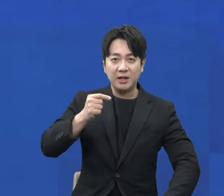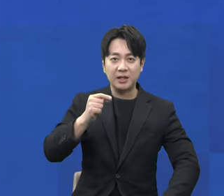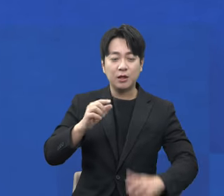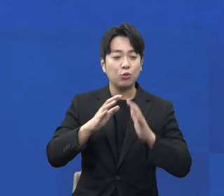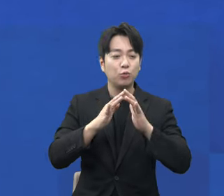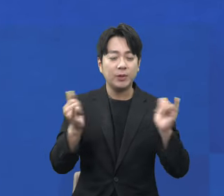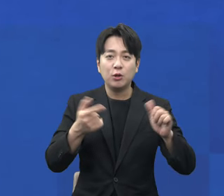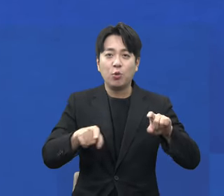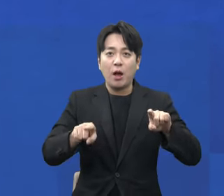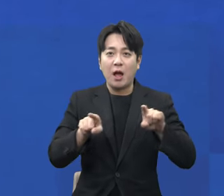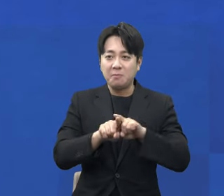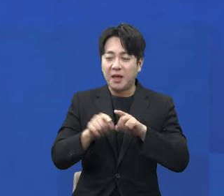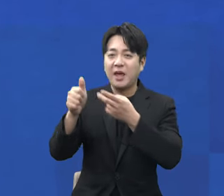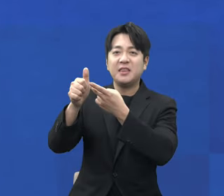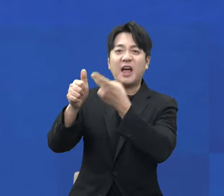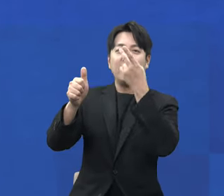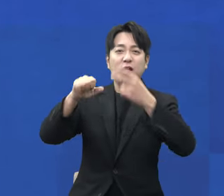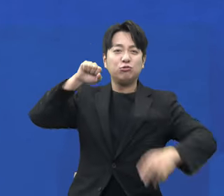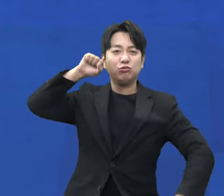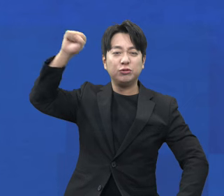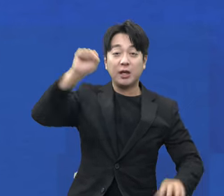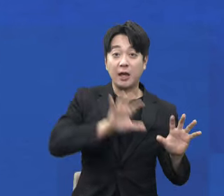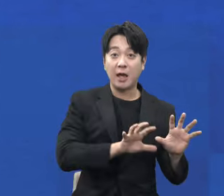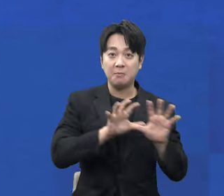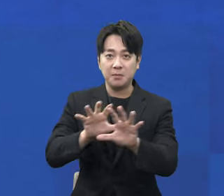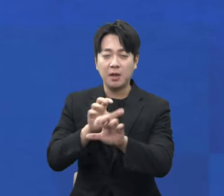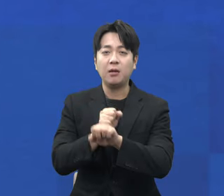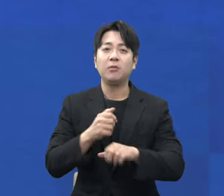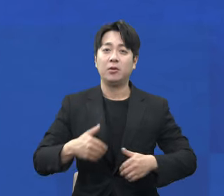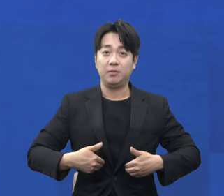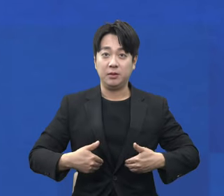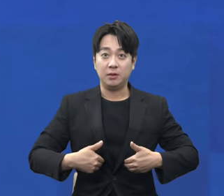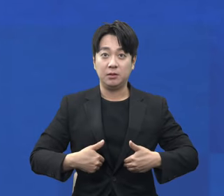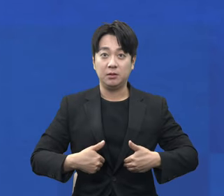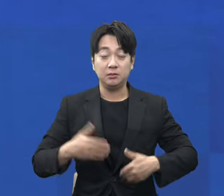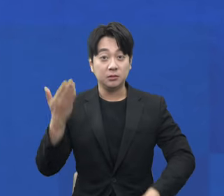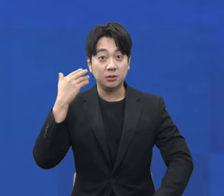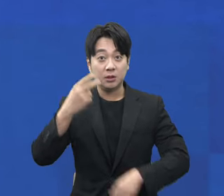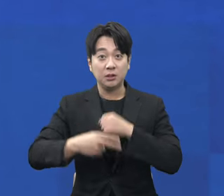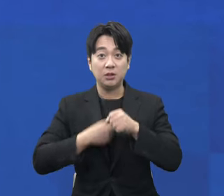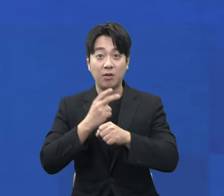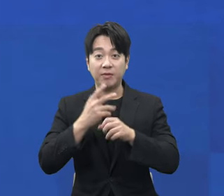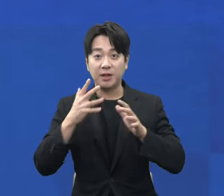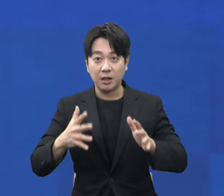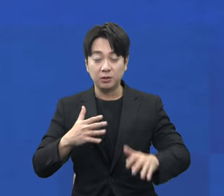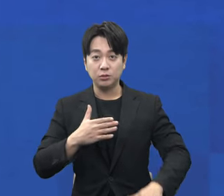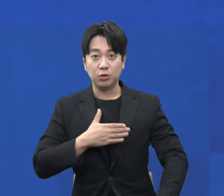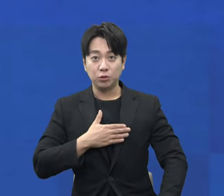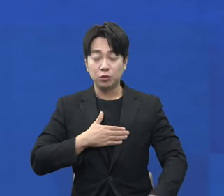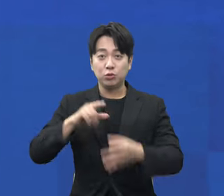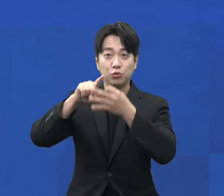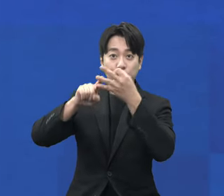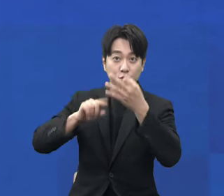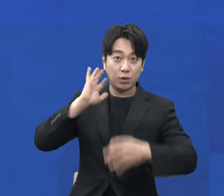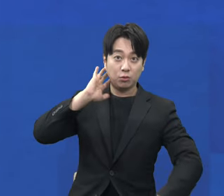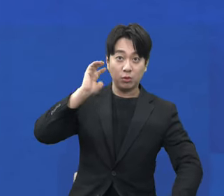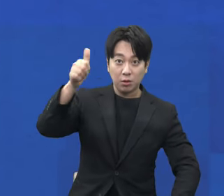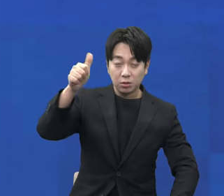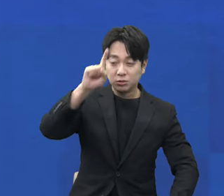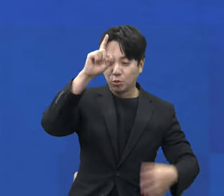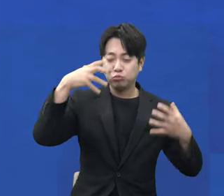대열에 합류해야 합니다. 저는 만 2년이 넘는 시간을 거리에서 윤석열 정권과 맞서